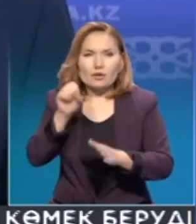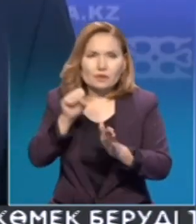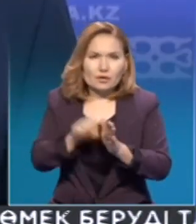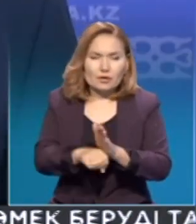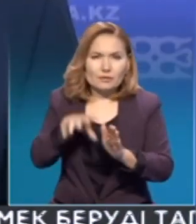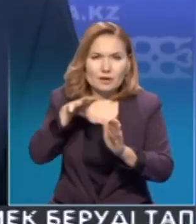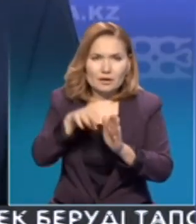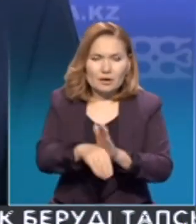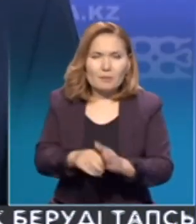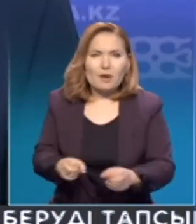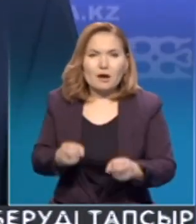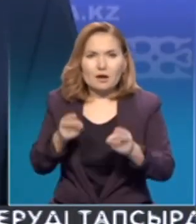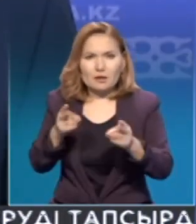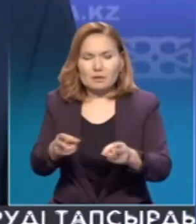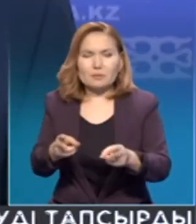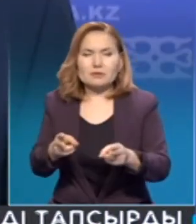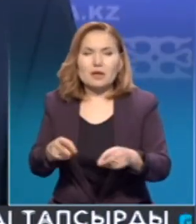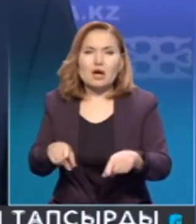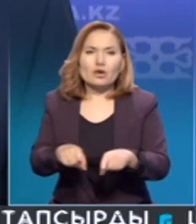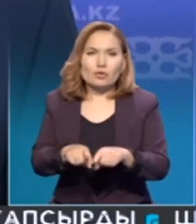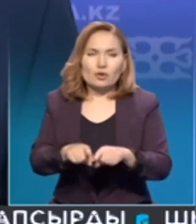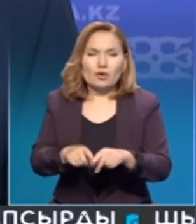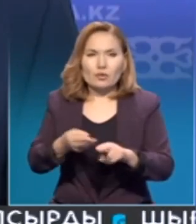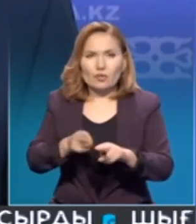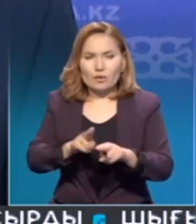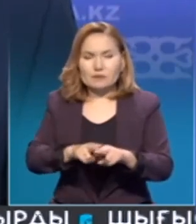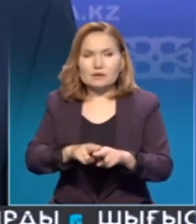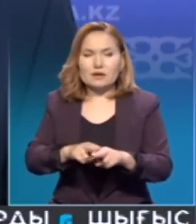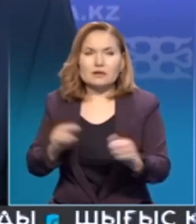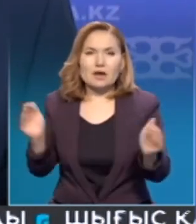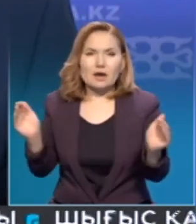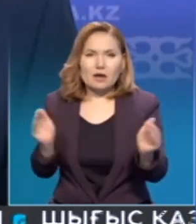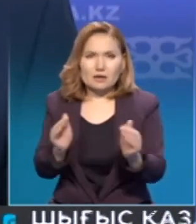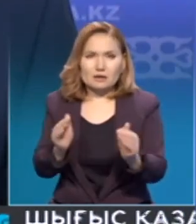қылмыстар санатына жататын қылмыстар осы тіркеуі азайып отыр.